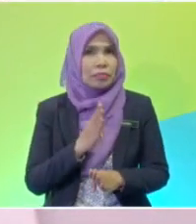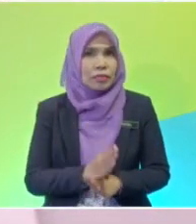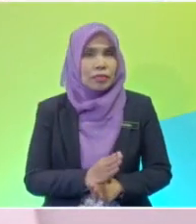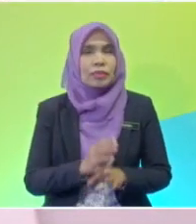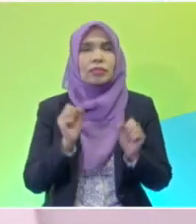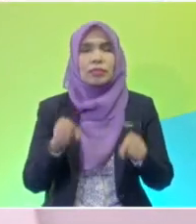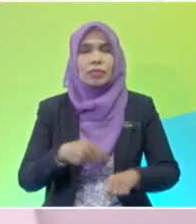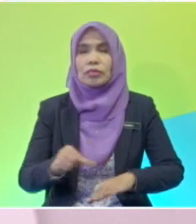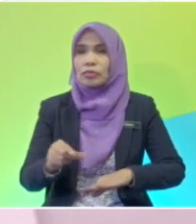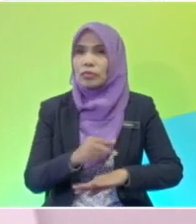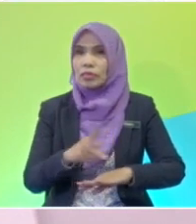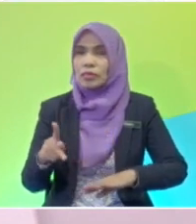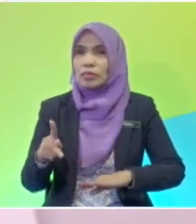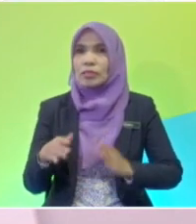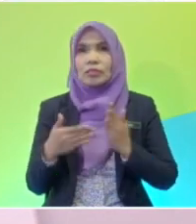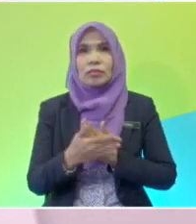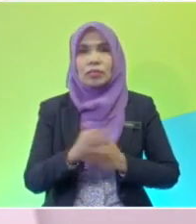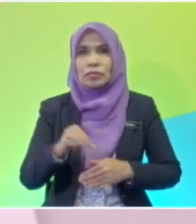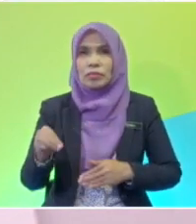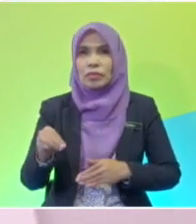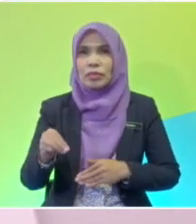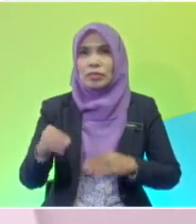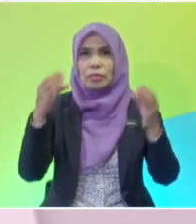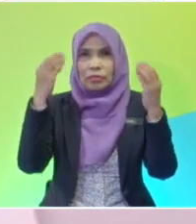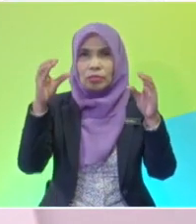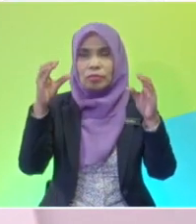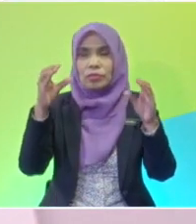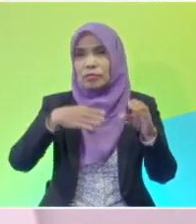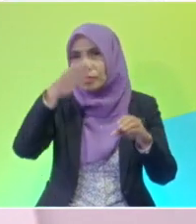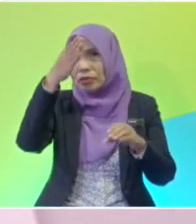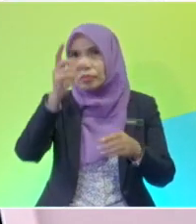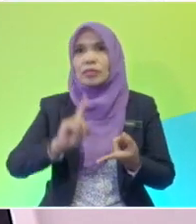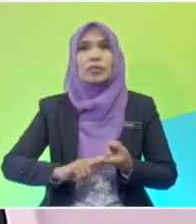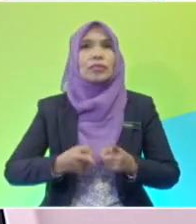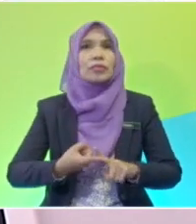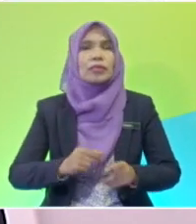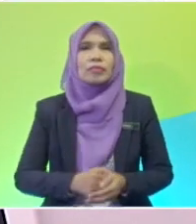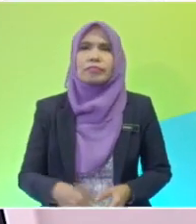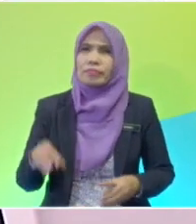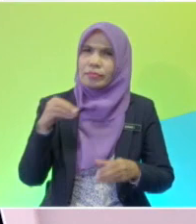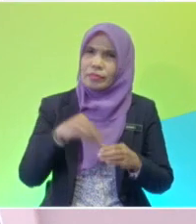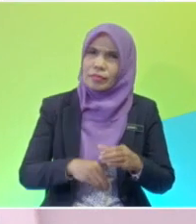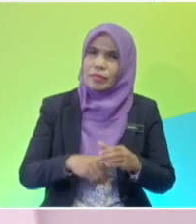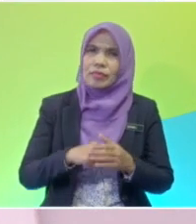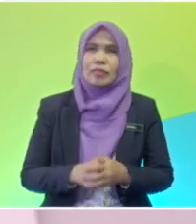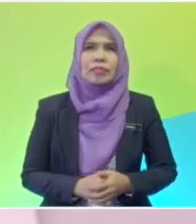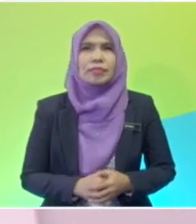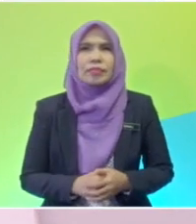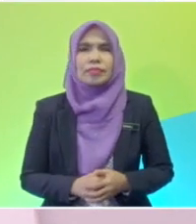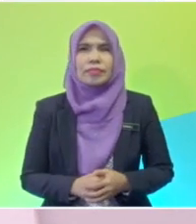ataupun gurunya ataupun ibu bapaknya ataupun kawan-kawannya betul-betul dalam kita merangkai